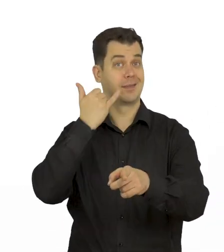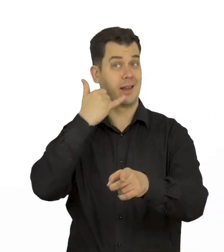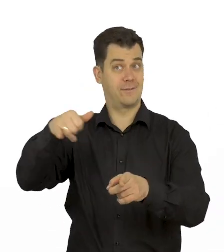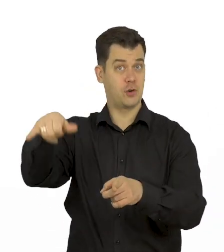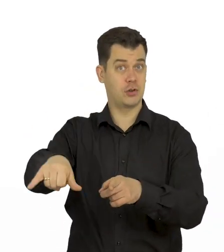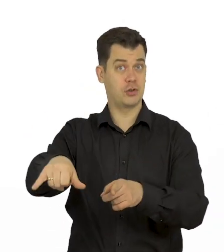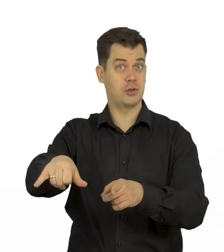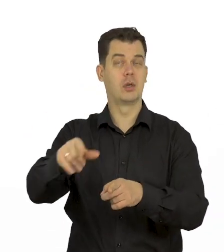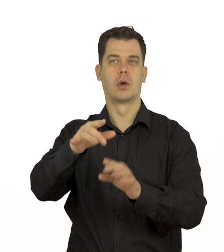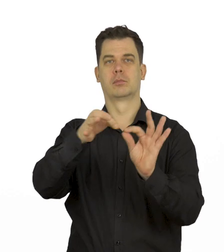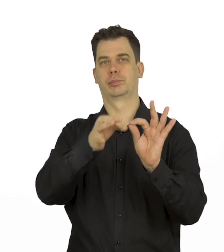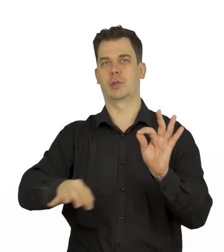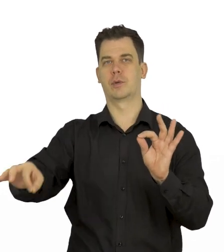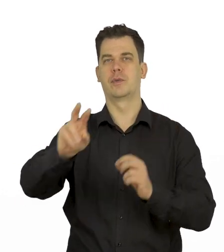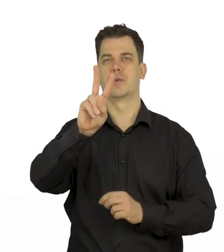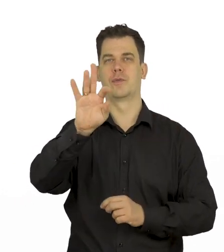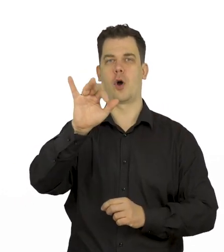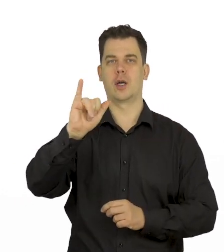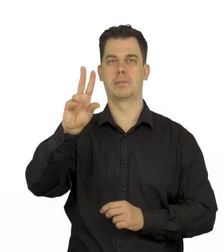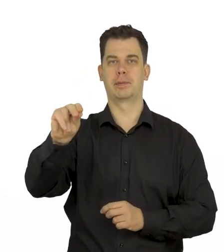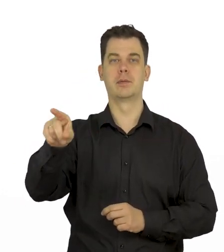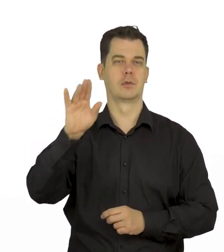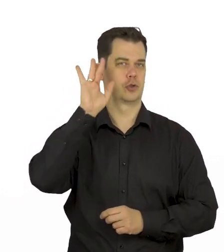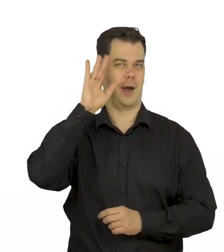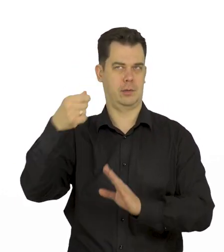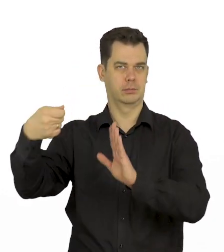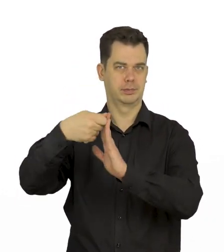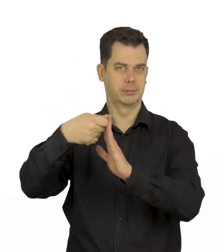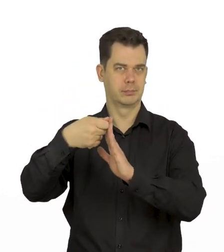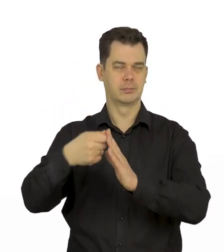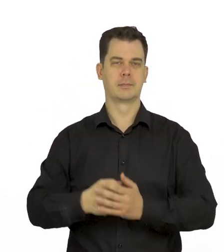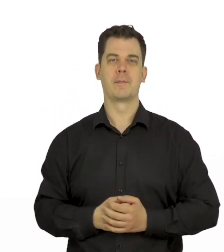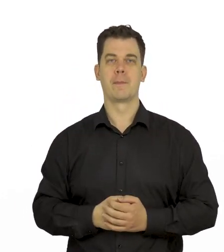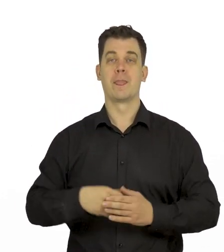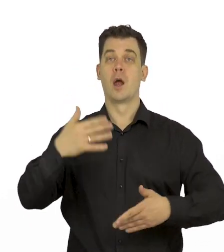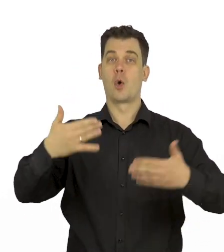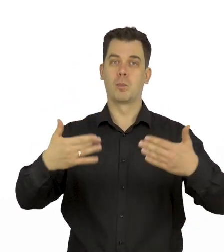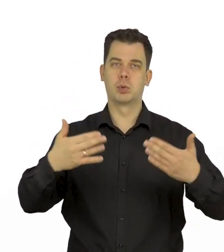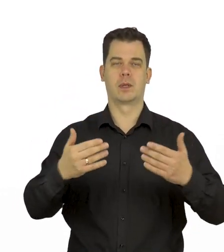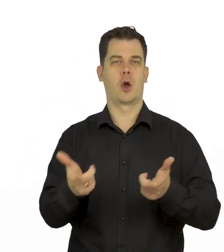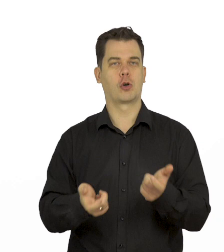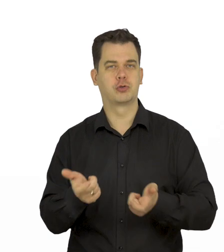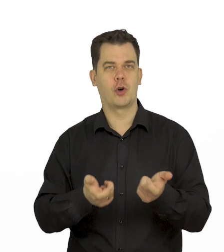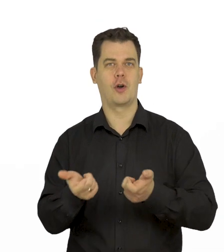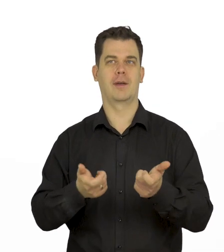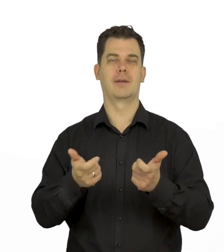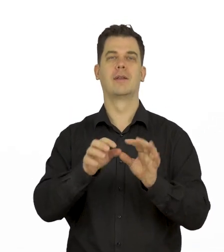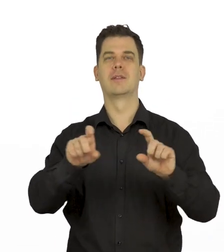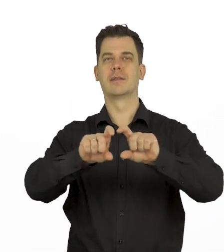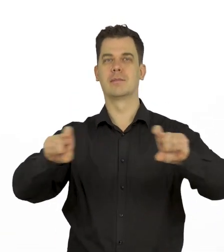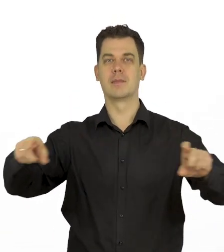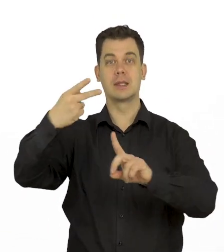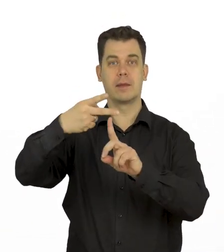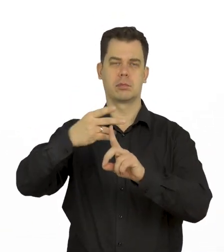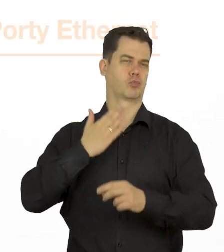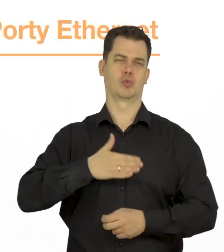to przewód do telefonu VoIP podłączamy do szarego portu. Komputer, konsolę lub dekoder wpinamy do dowolnego